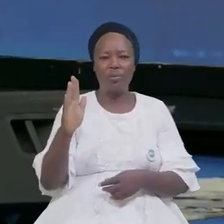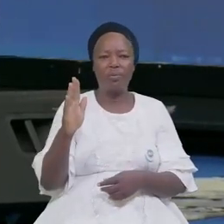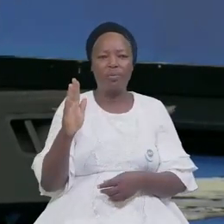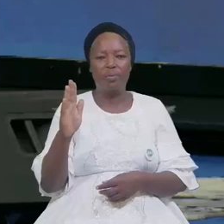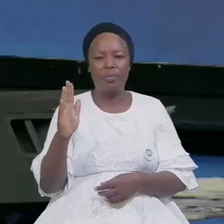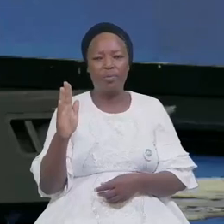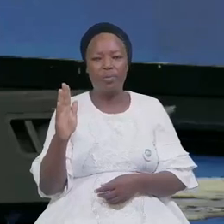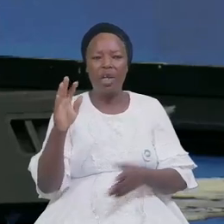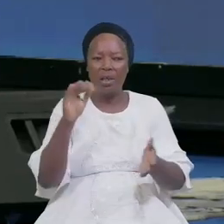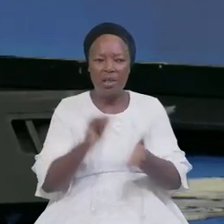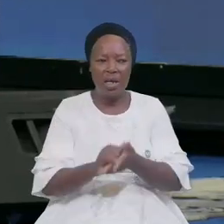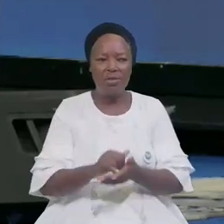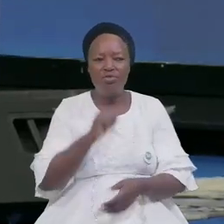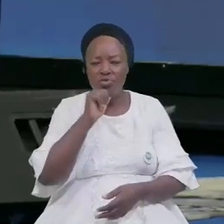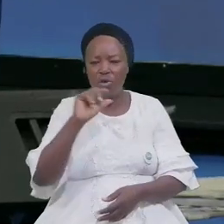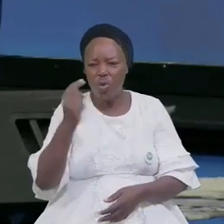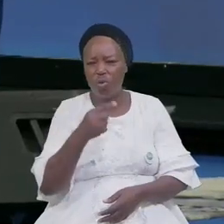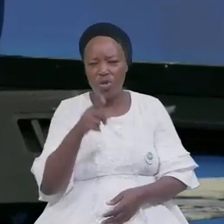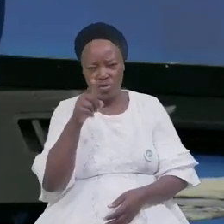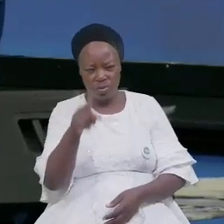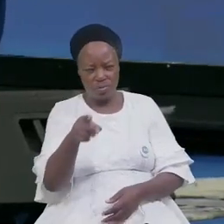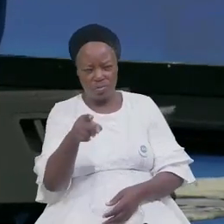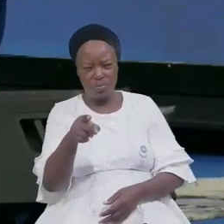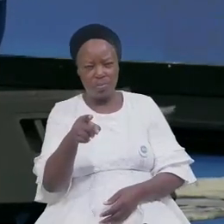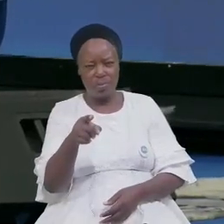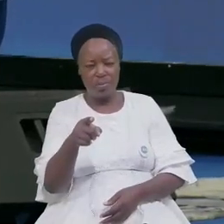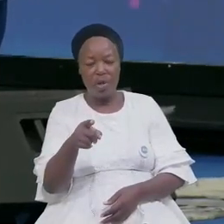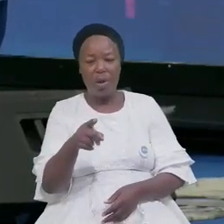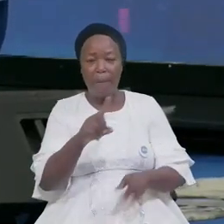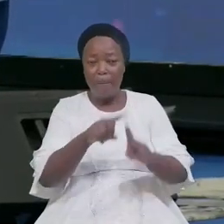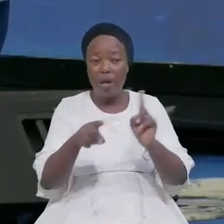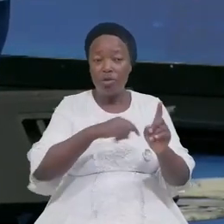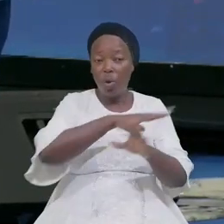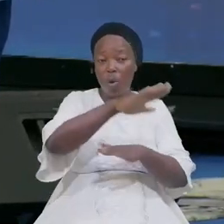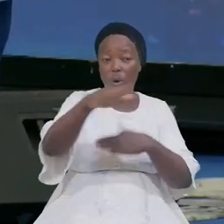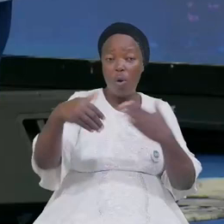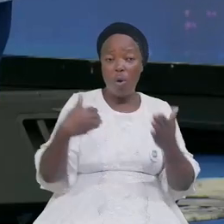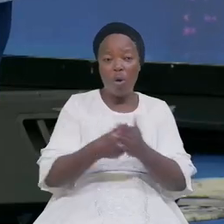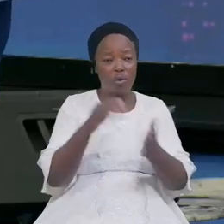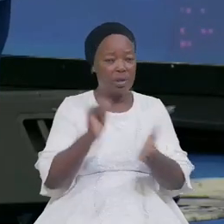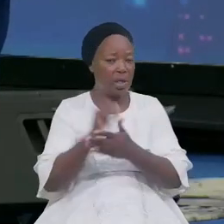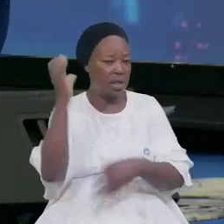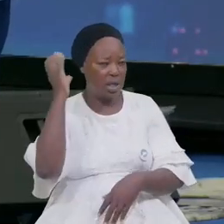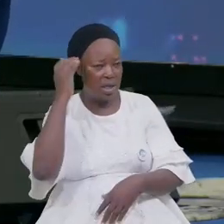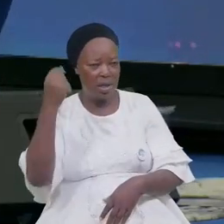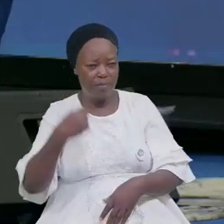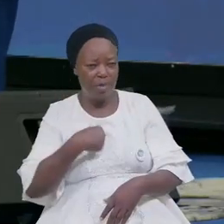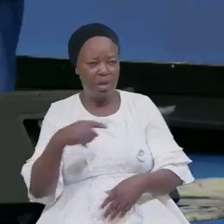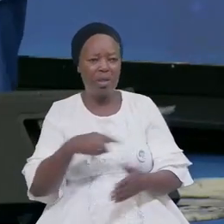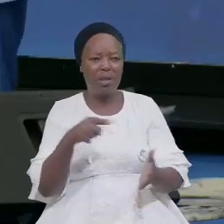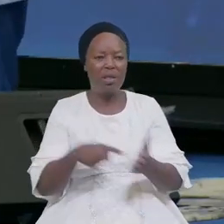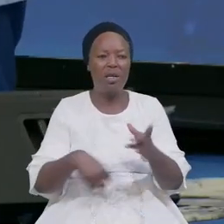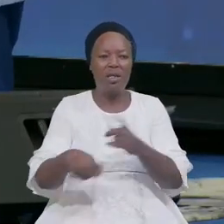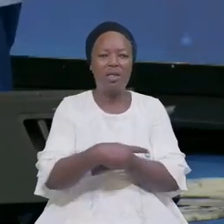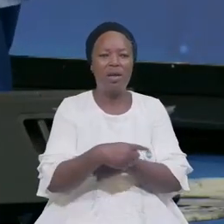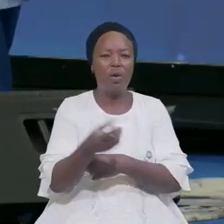que ce soit bientôt ou que ce soit tard, plaise à Dieu. Que non seulement toi,